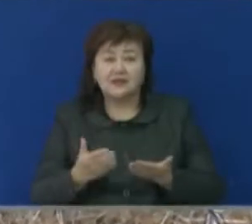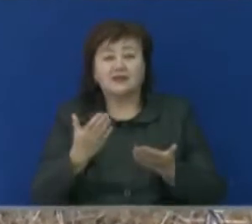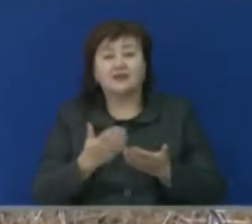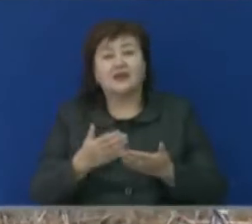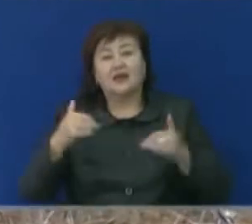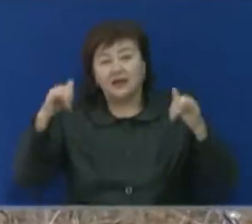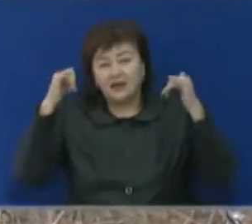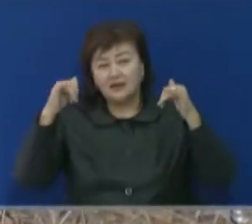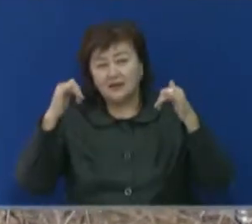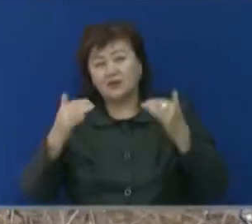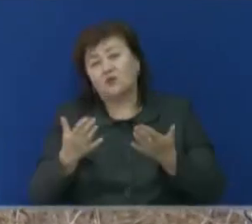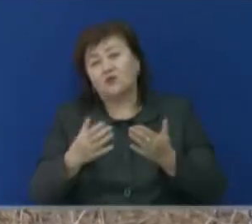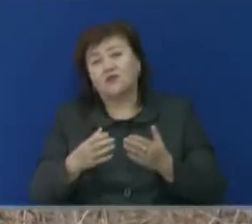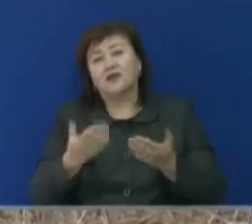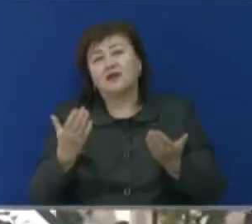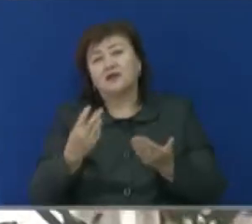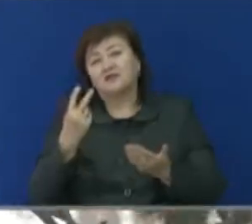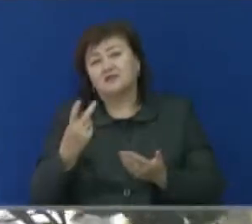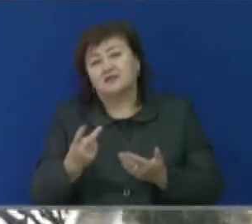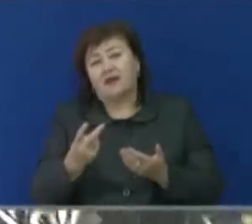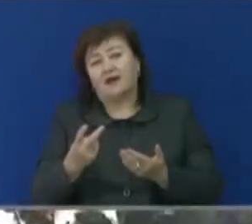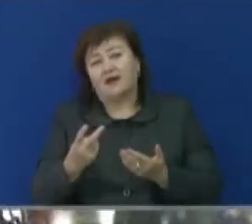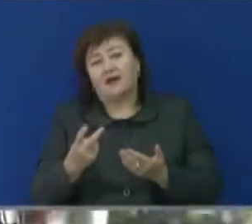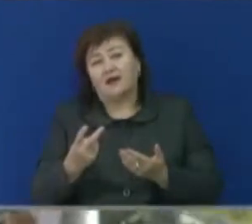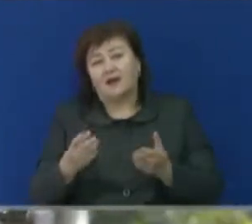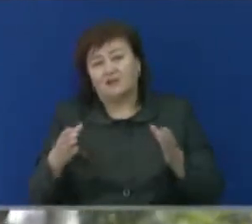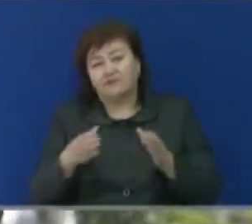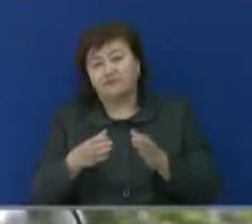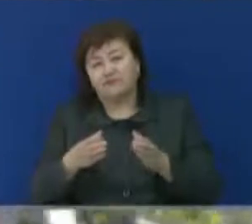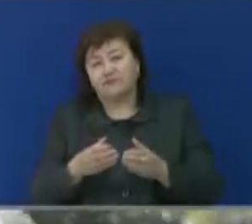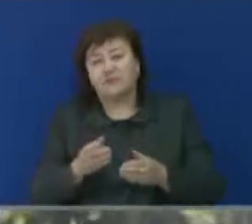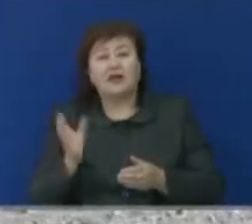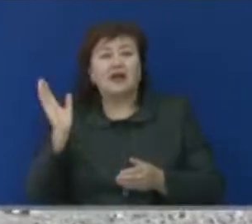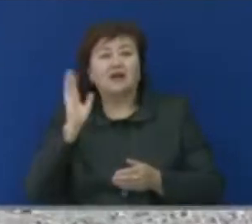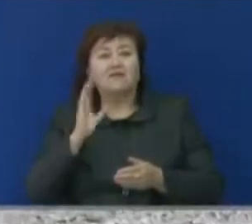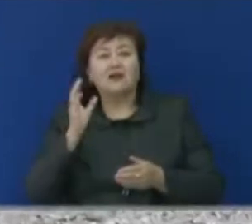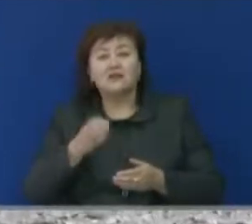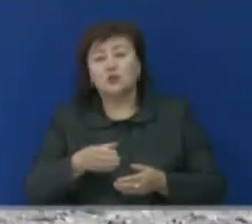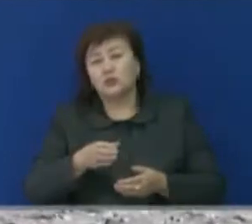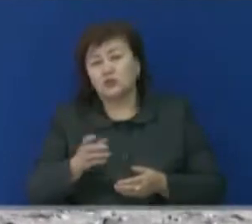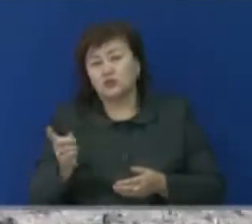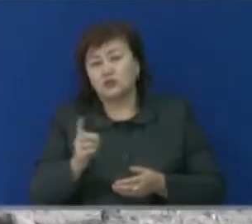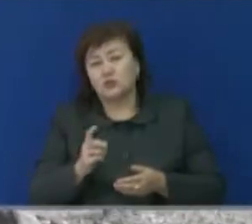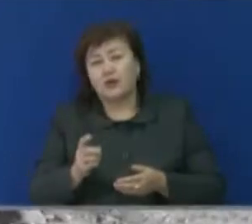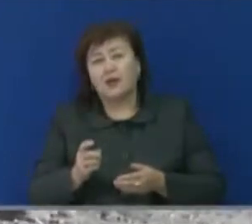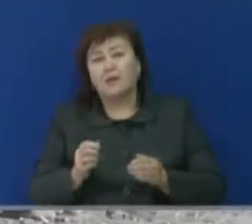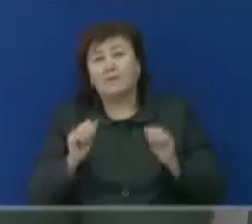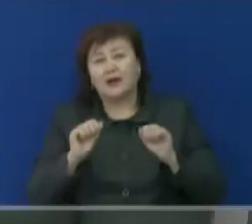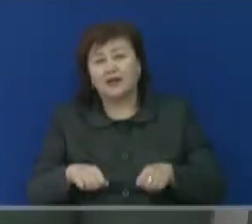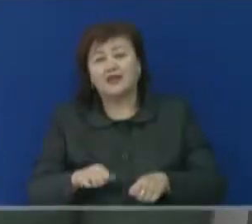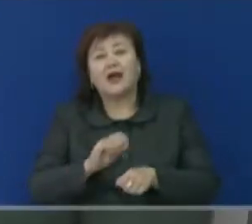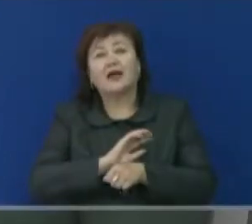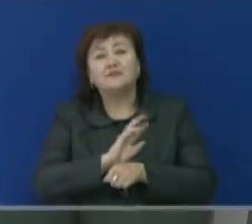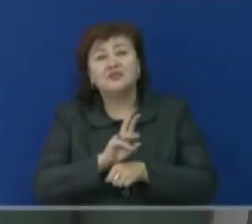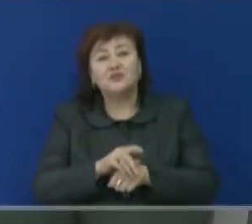ұсақ малдан 2 отар ұйымдастырылды. Мал жайылымдарда жатыр. Мал суару Шар, Кіші Қарасу өзендерінде жүргізіледі. Ауылдағы